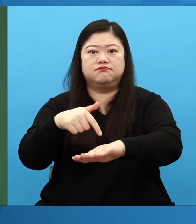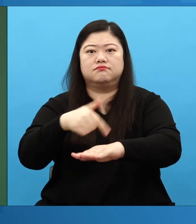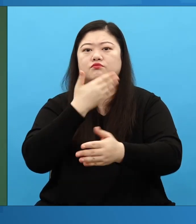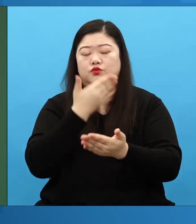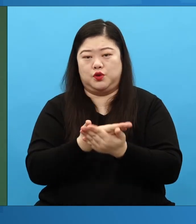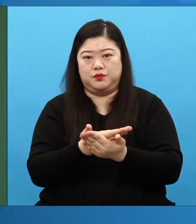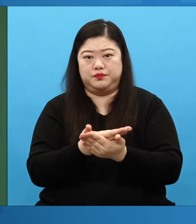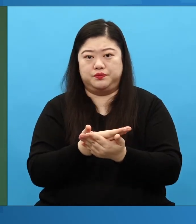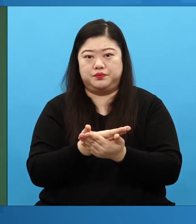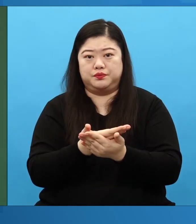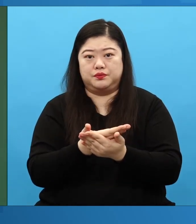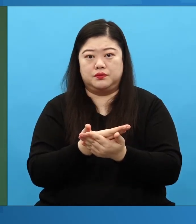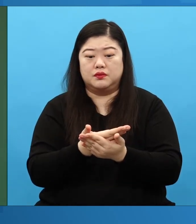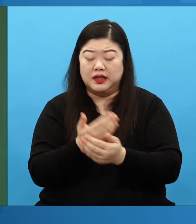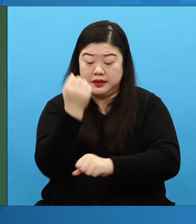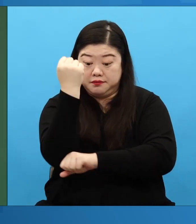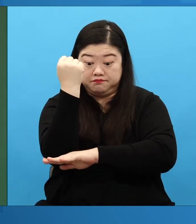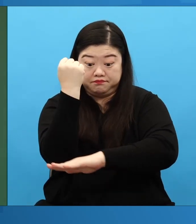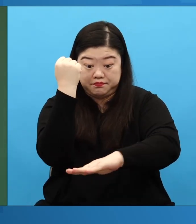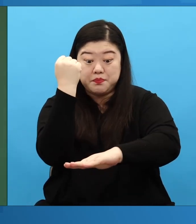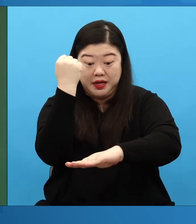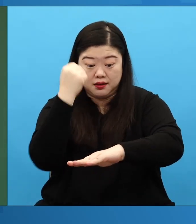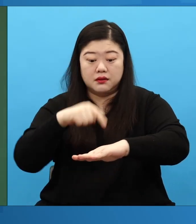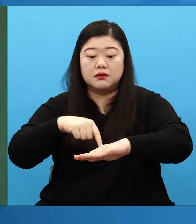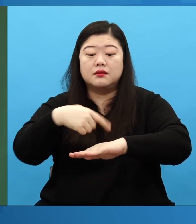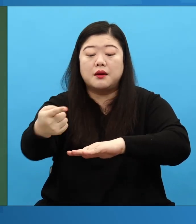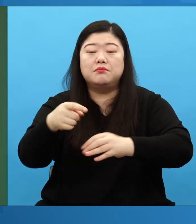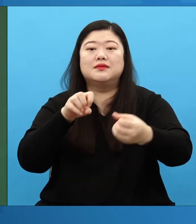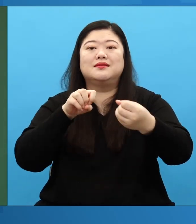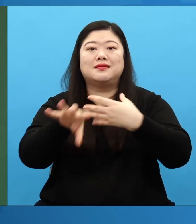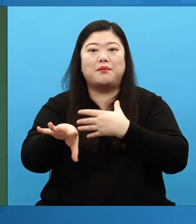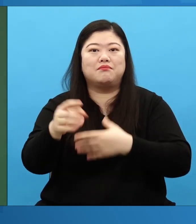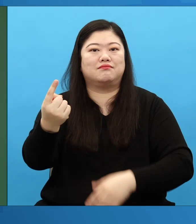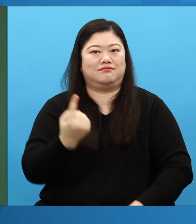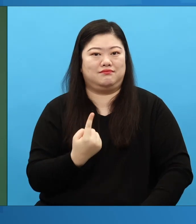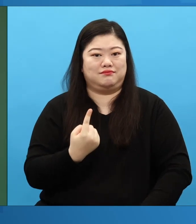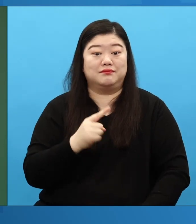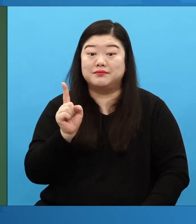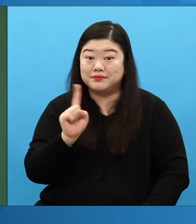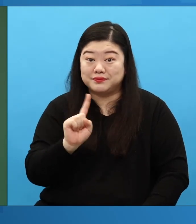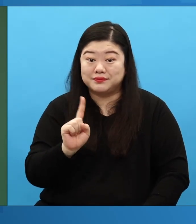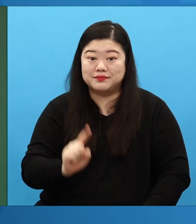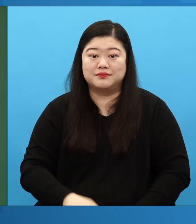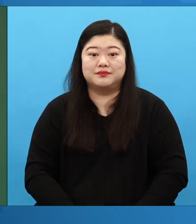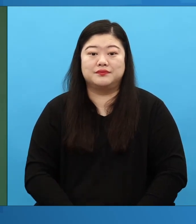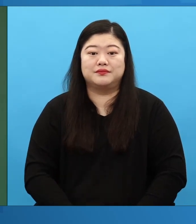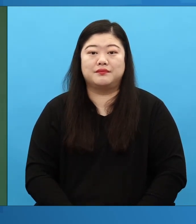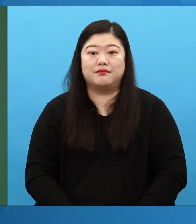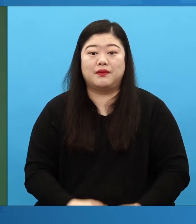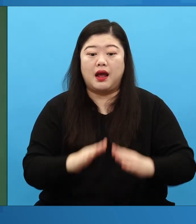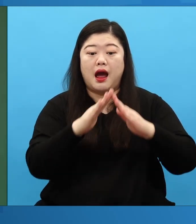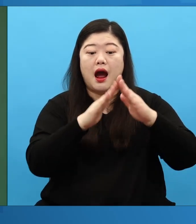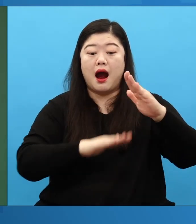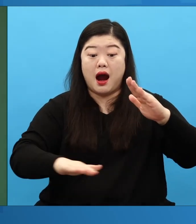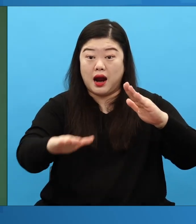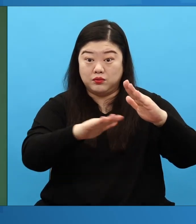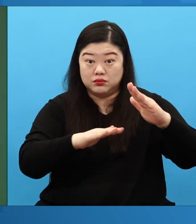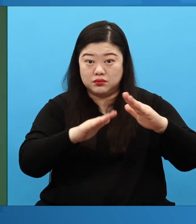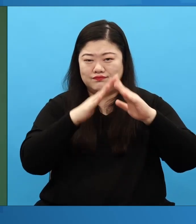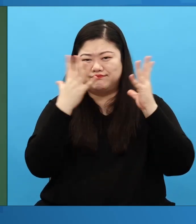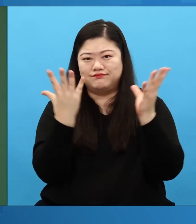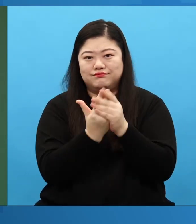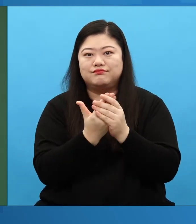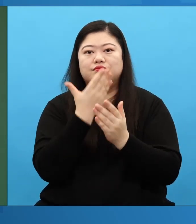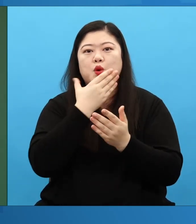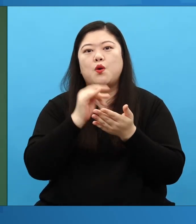가지가 오죠. Then absolutely you'll see an answer, and you normally see about 3 answers. 가문 복음화. It is your family